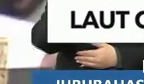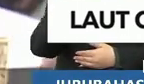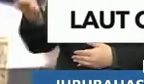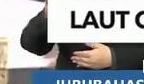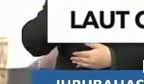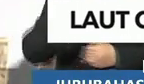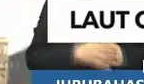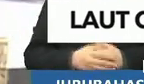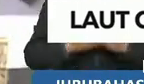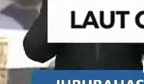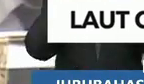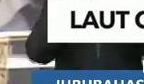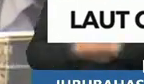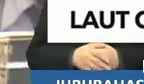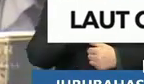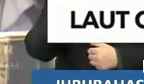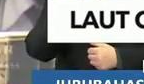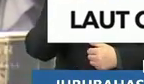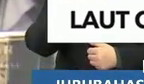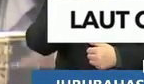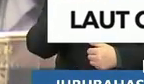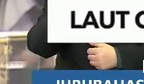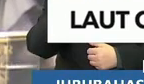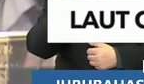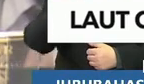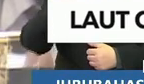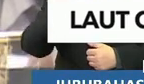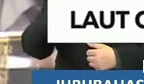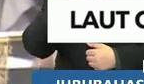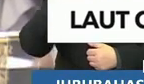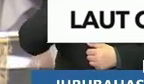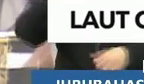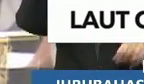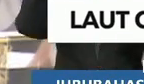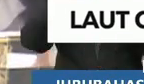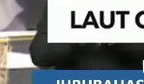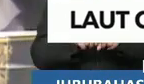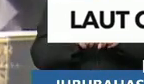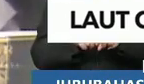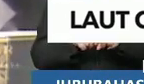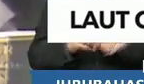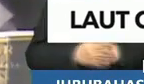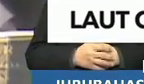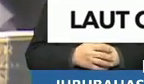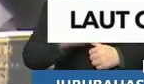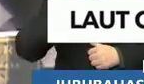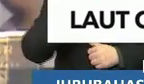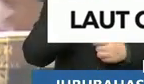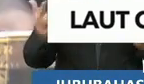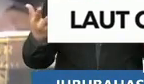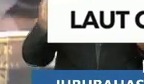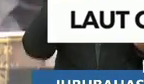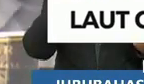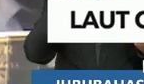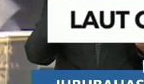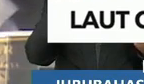Selatan merupakan isu kompleks berikutan tuntutan-tuntutan bertindih antara negara-negara di rata Ocean namun jelasnya melihat tetap komite